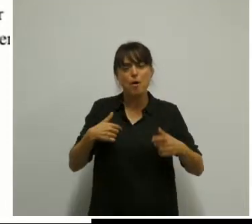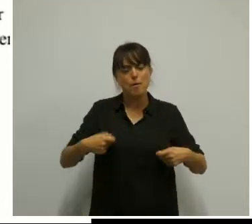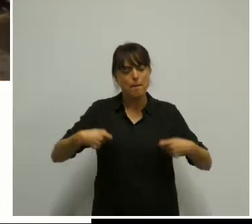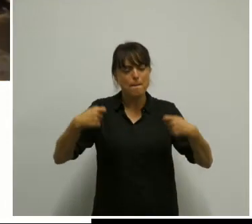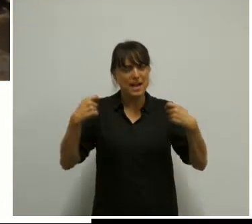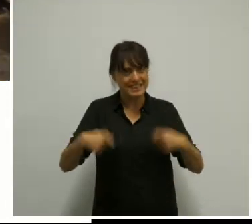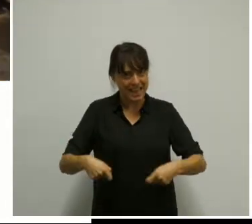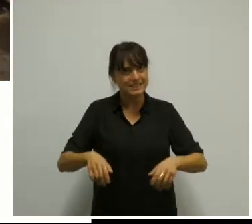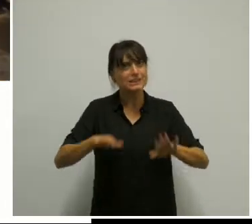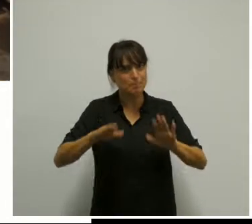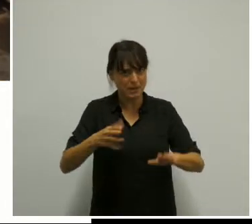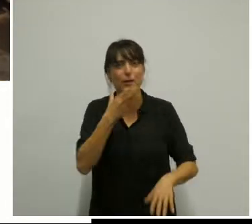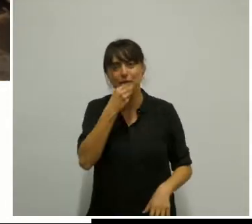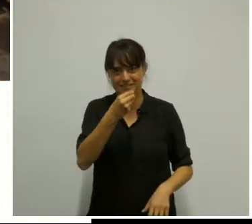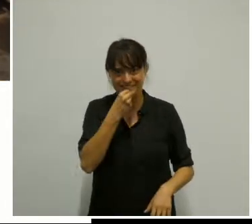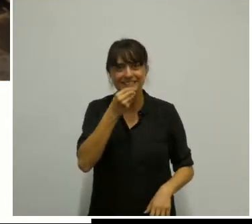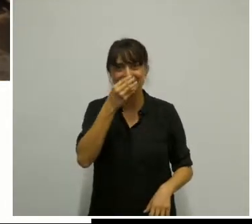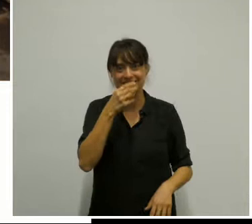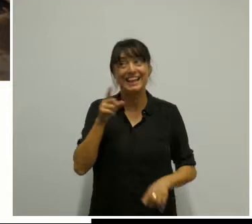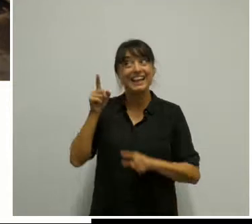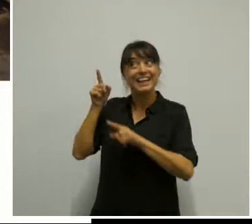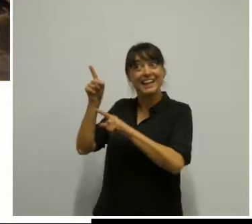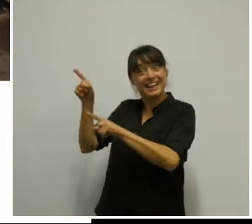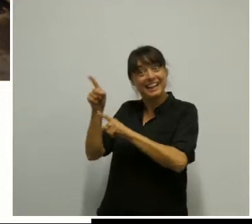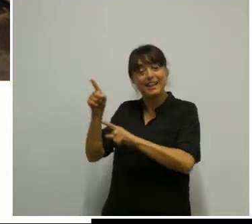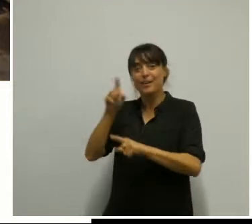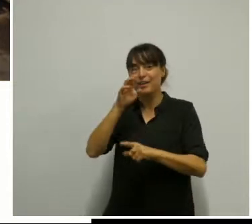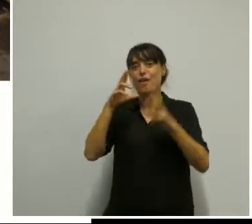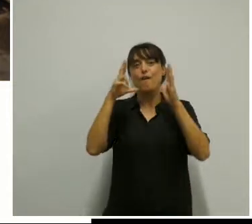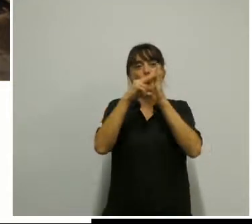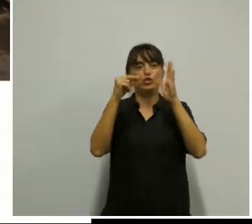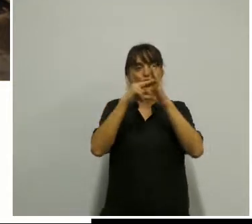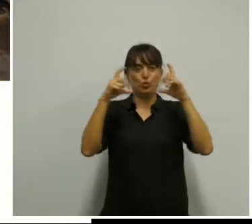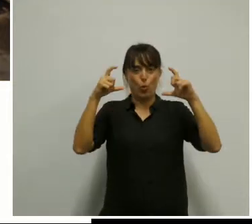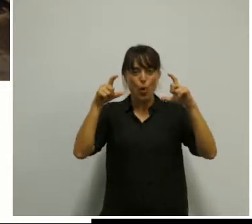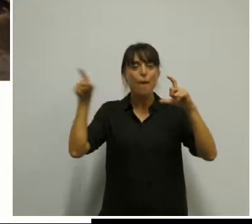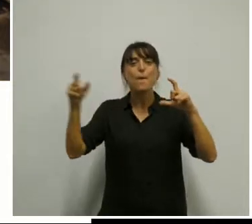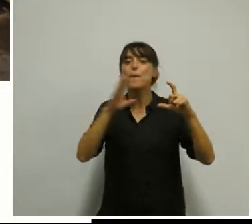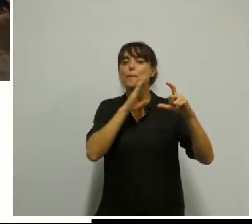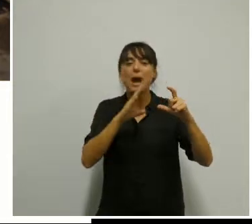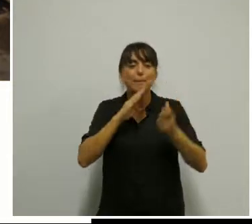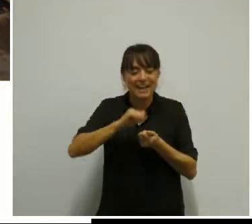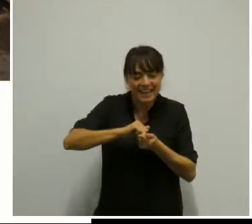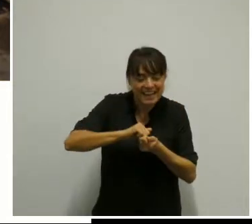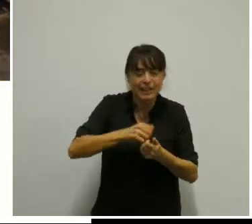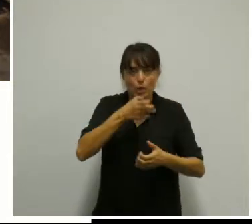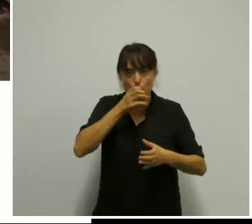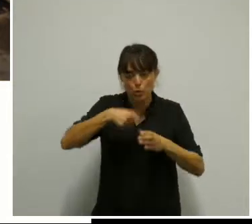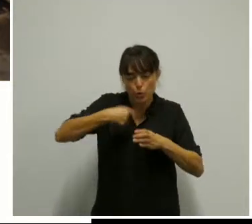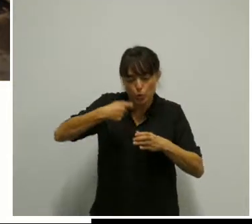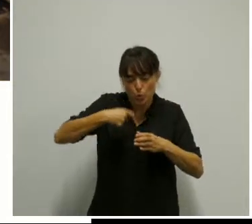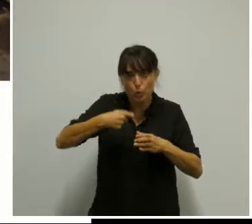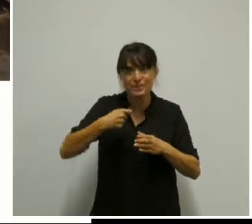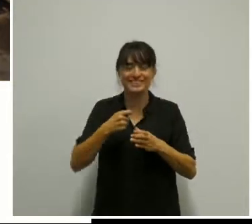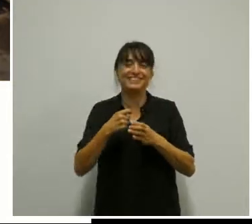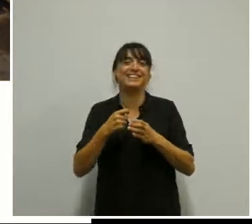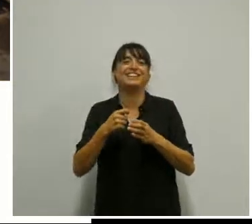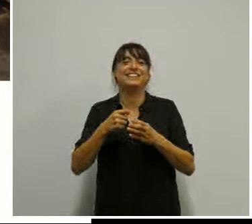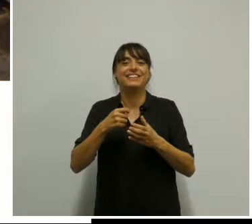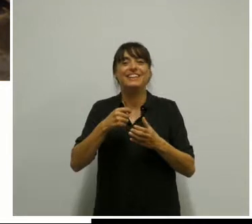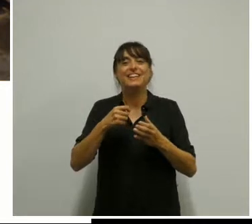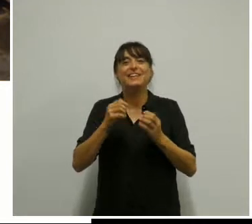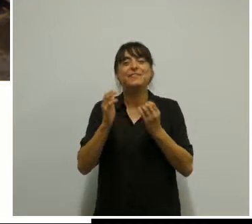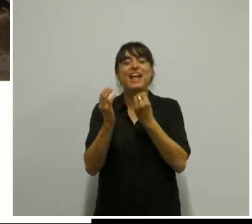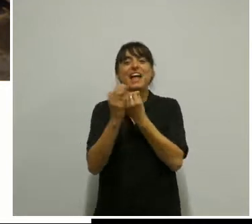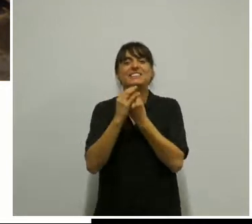molt divertits. No? Aquí podeu veure la foto doncs, de les mames rentant els iogurts, els esqueixos dels enciams per regalar que ens facin la votació.